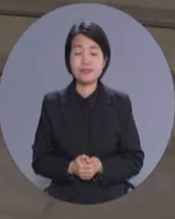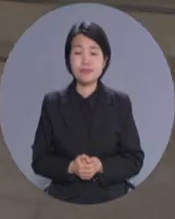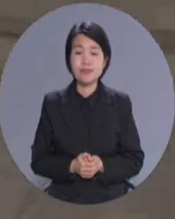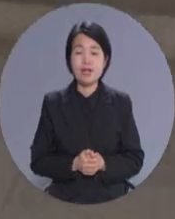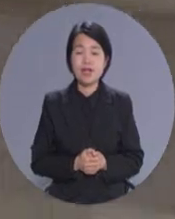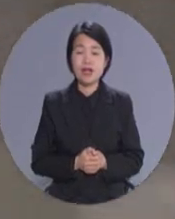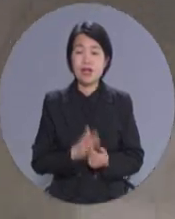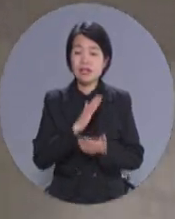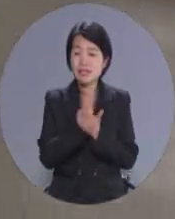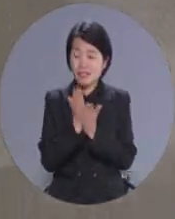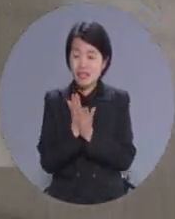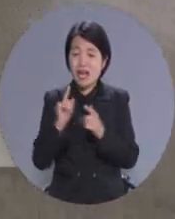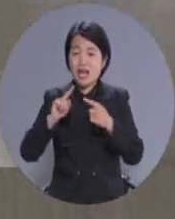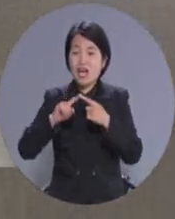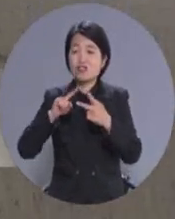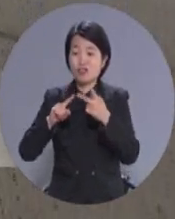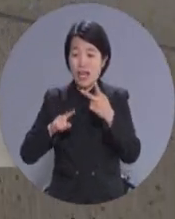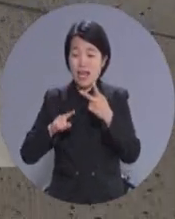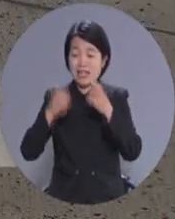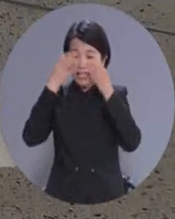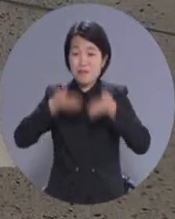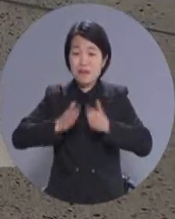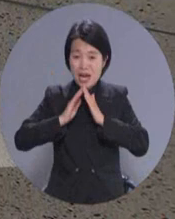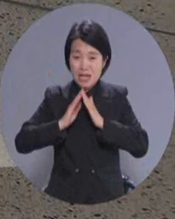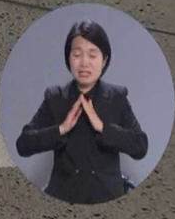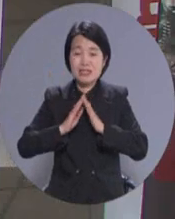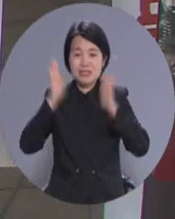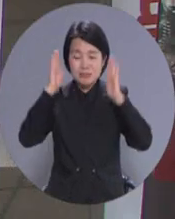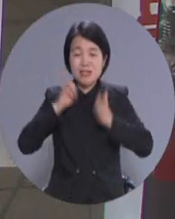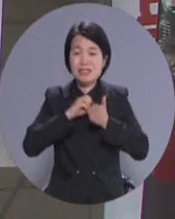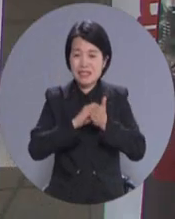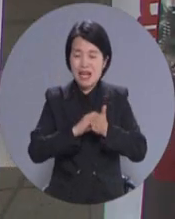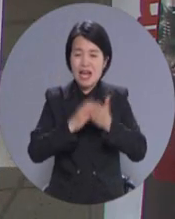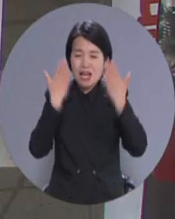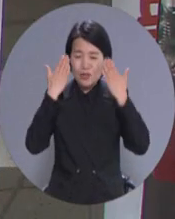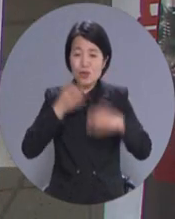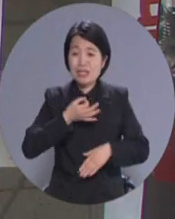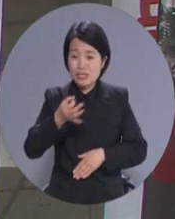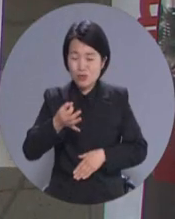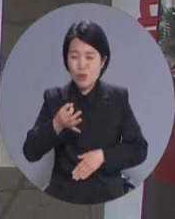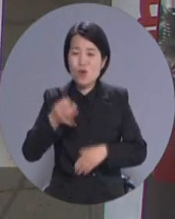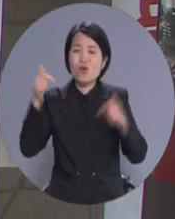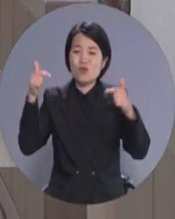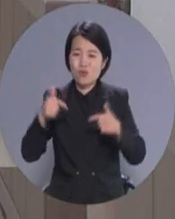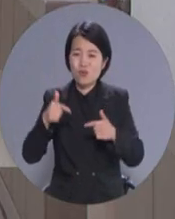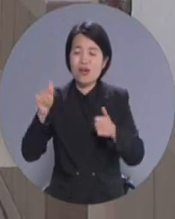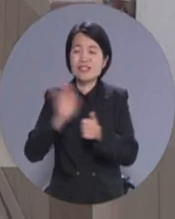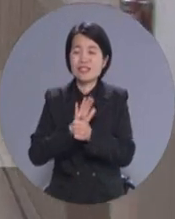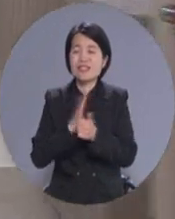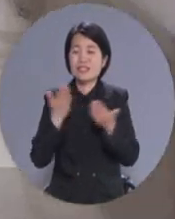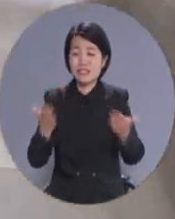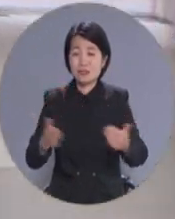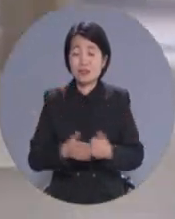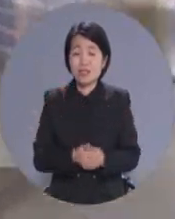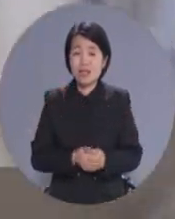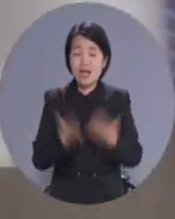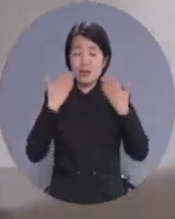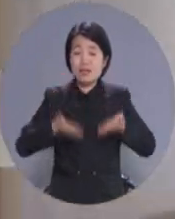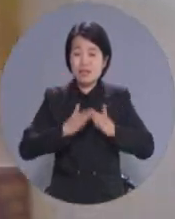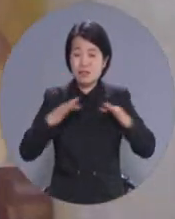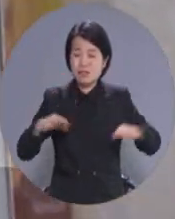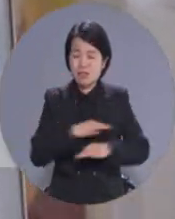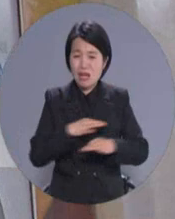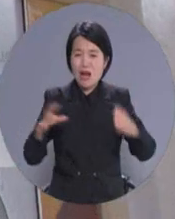전직과 생활체육과가 신설됐고 모든 신입생에게 장학금 혜택도 제공됐습니다. 설립자 비리와 횡령